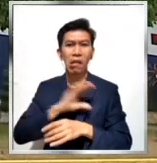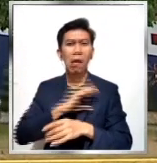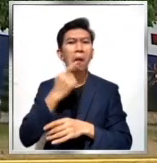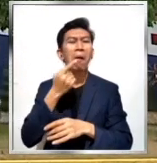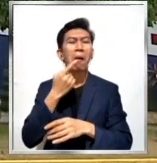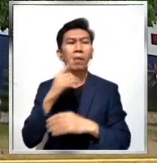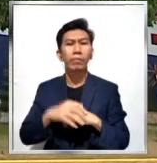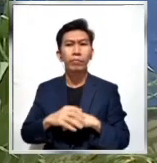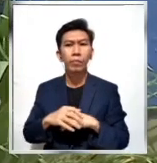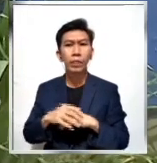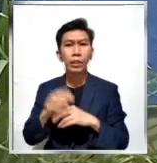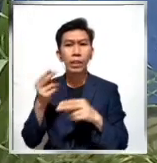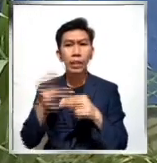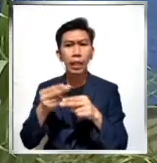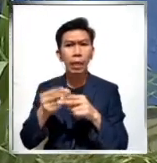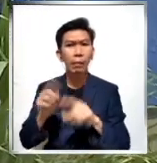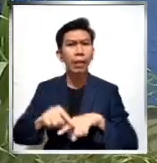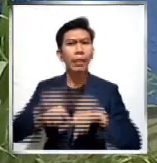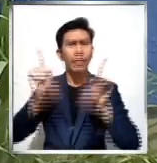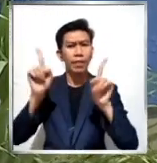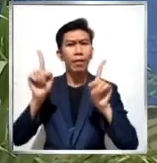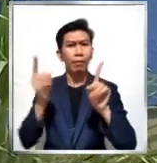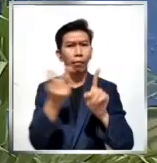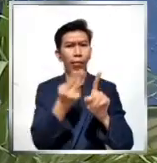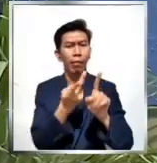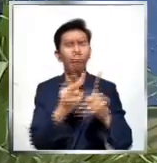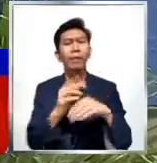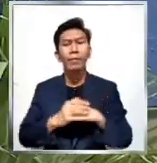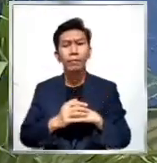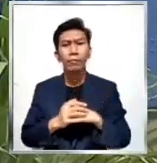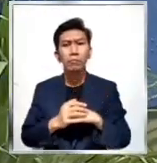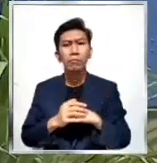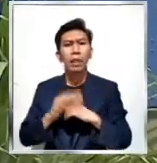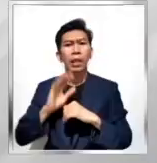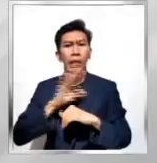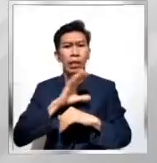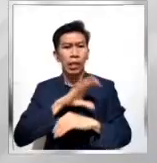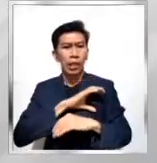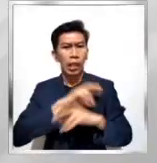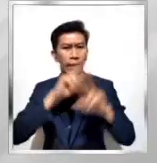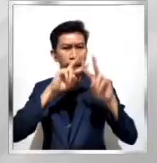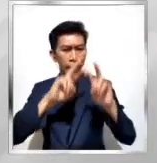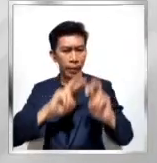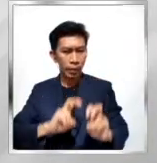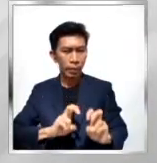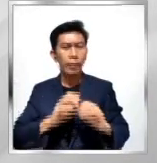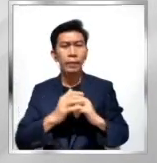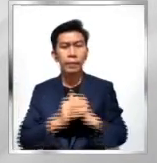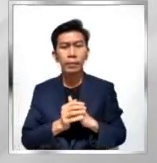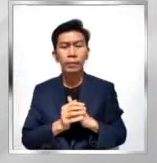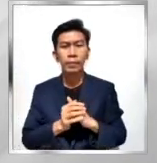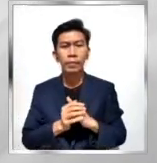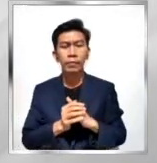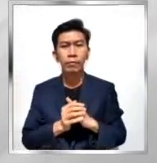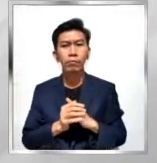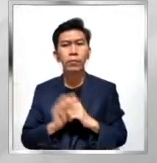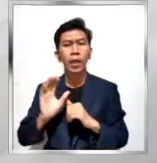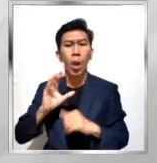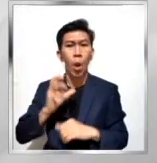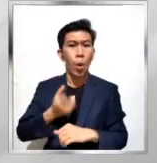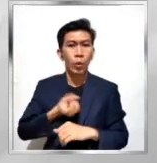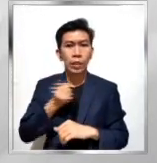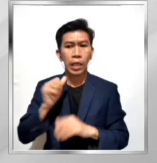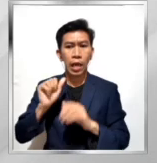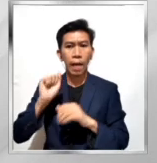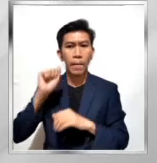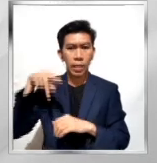isang Manuel Santiago batay sa mga ebidensyang nakalap nila sa crime scene. Ayon po sa landlady ng apartment po na inuupahan po